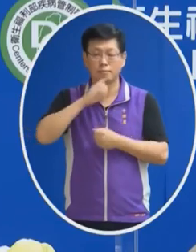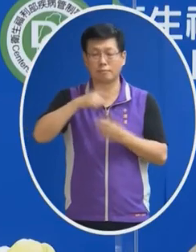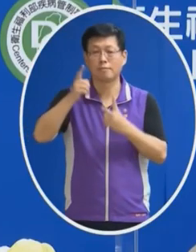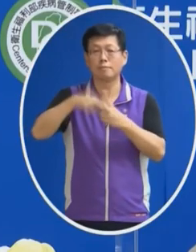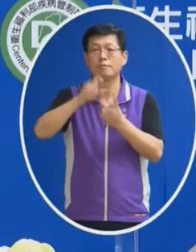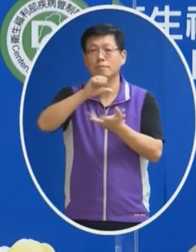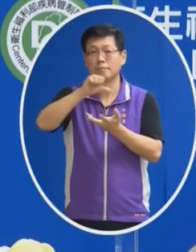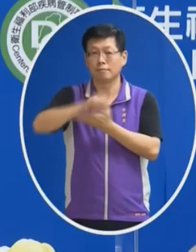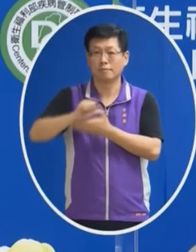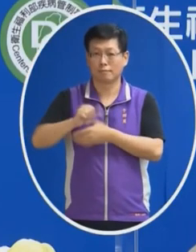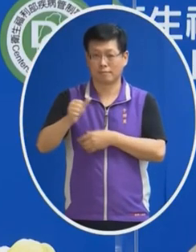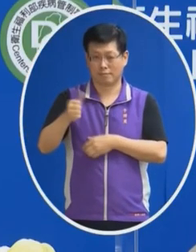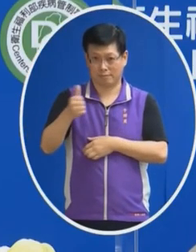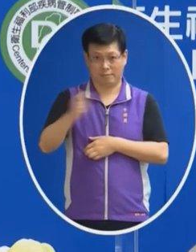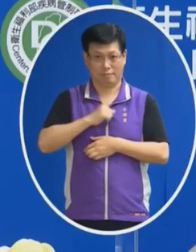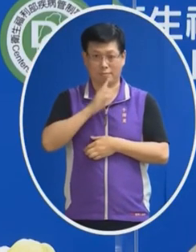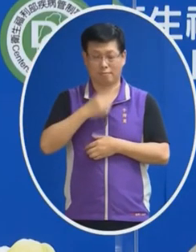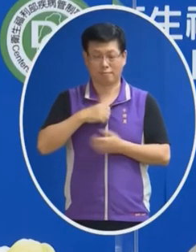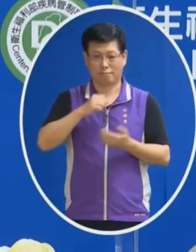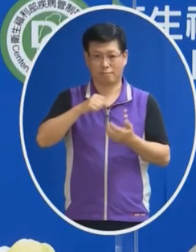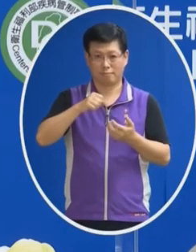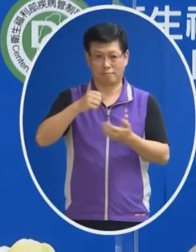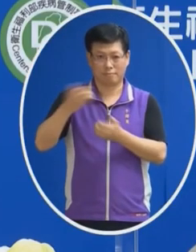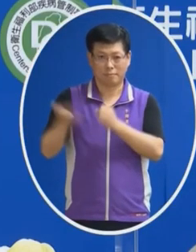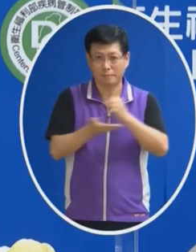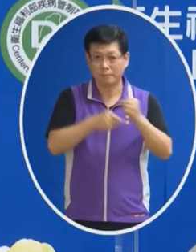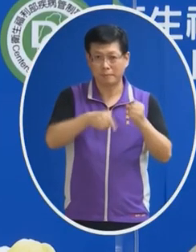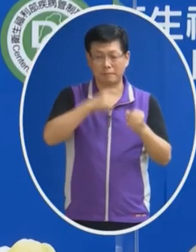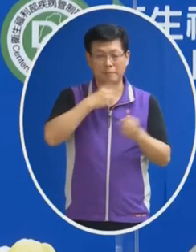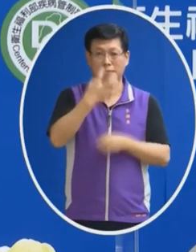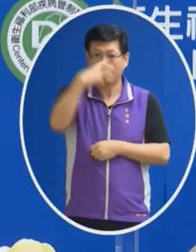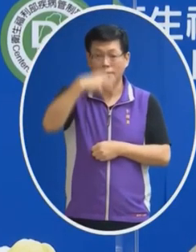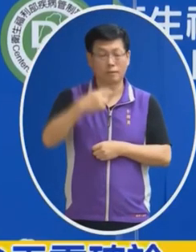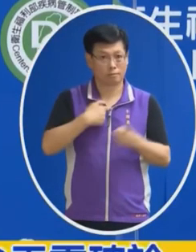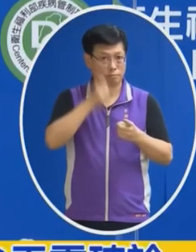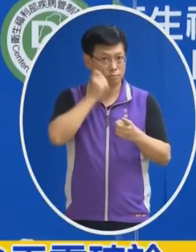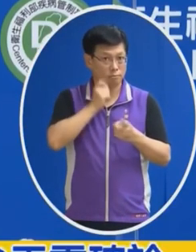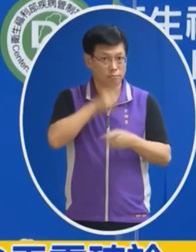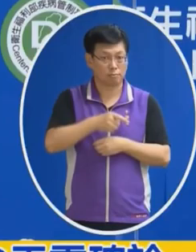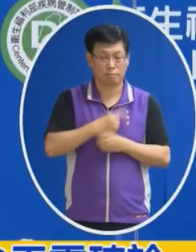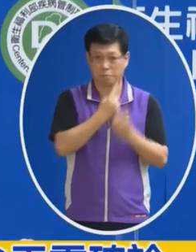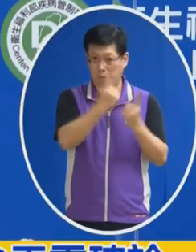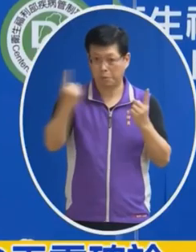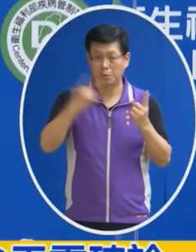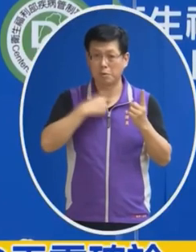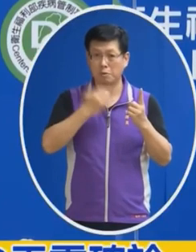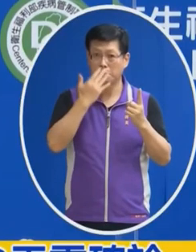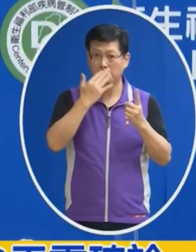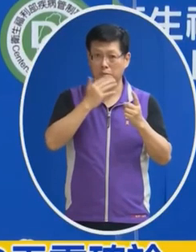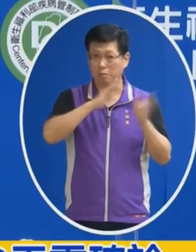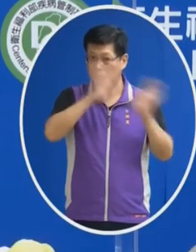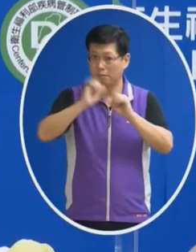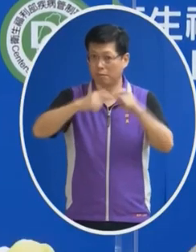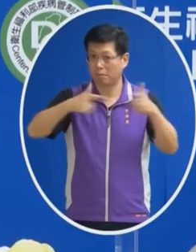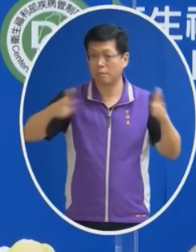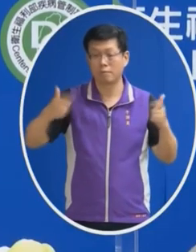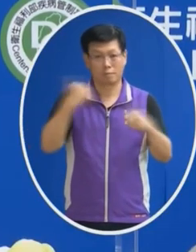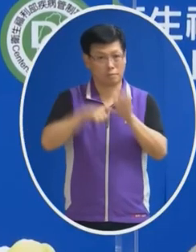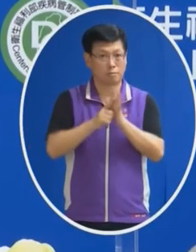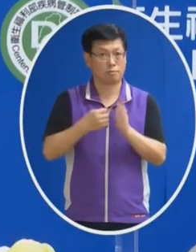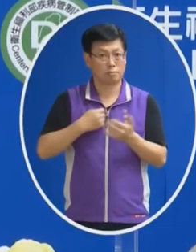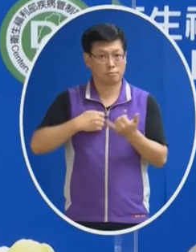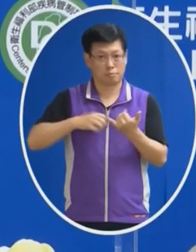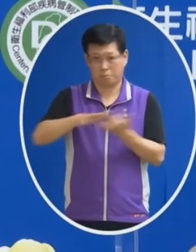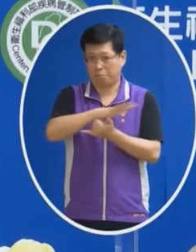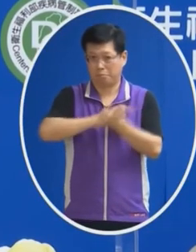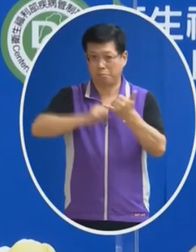小农们哈所做的这个芭乐哈，那我很欣赏这芭乐，就每一颗都不同的样子哈，就代表台湾